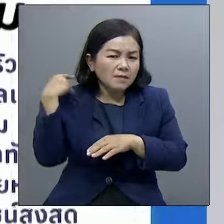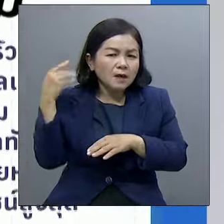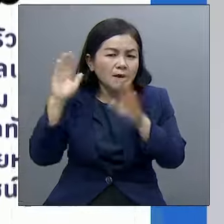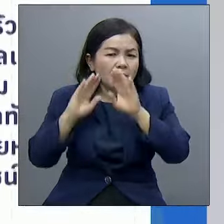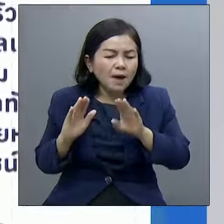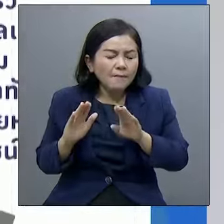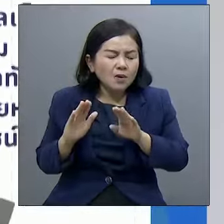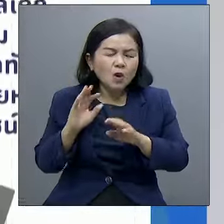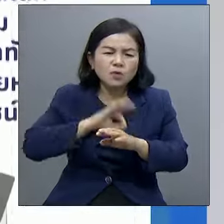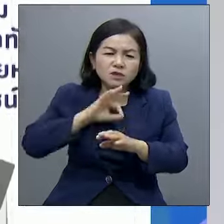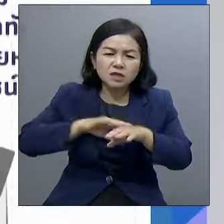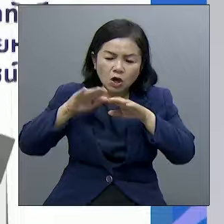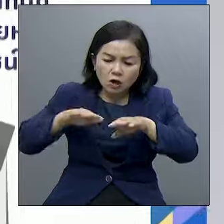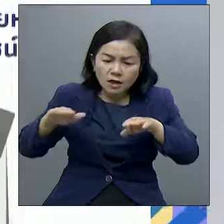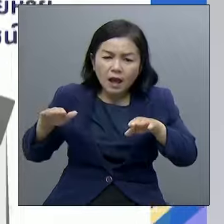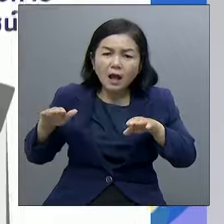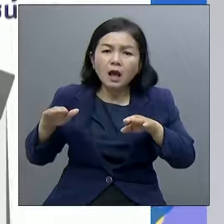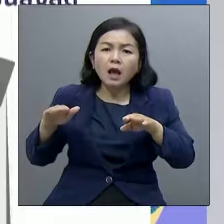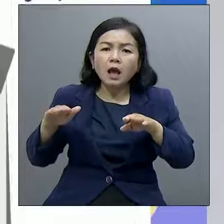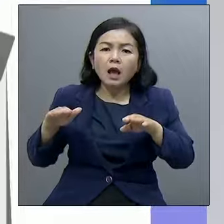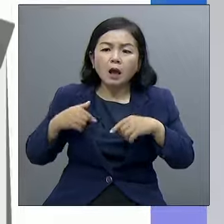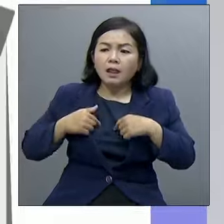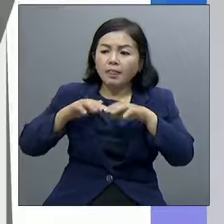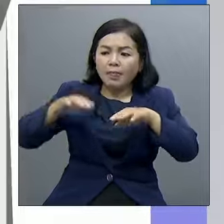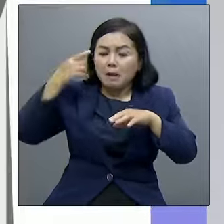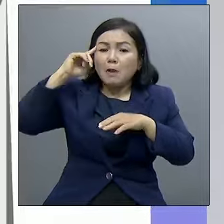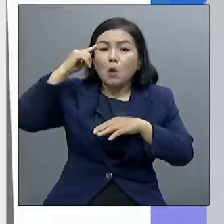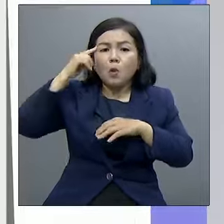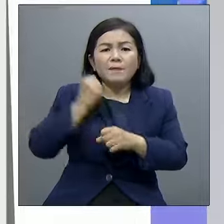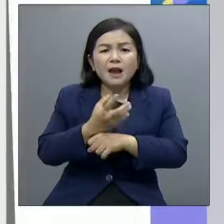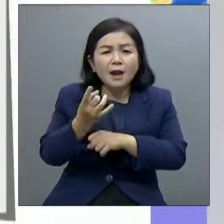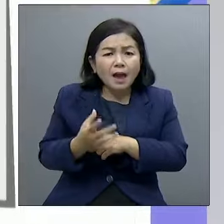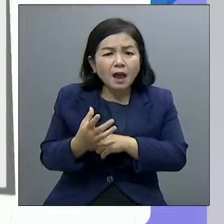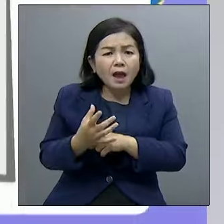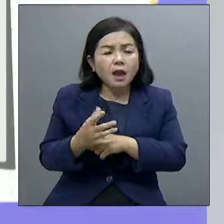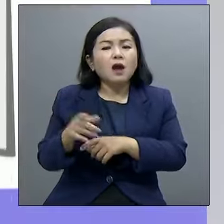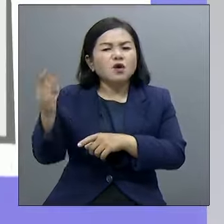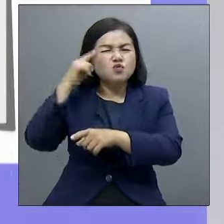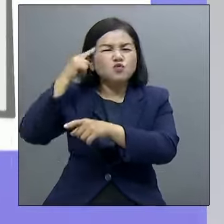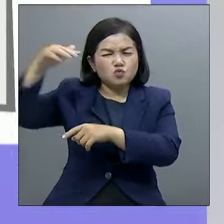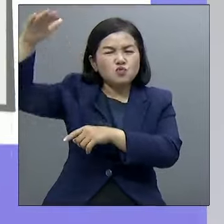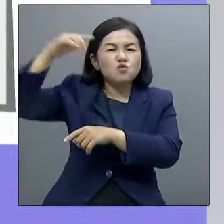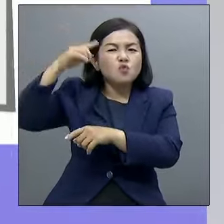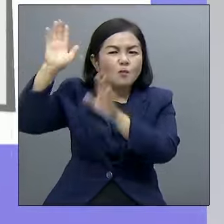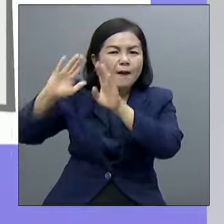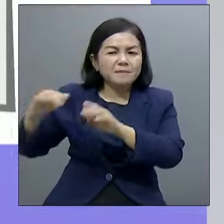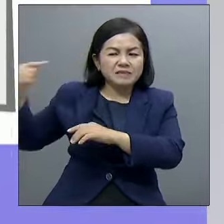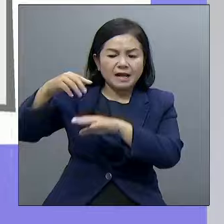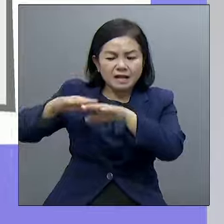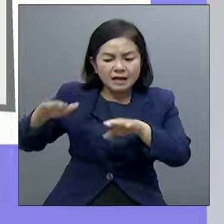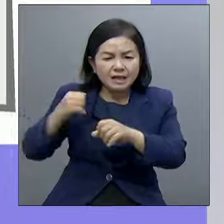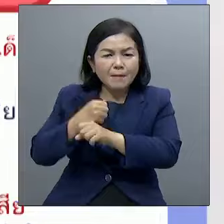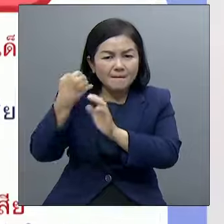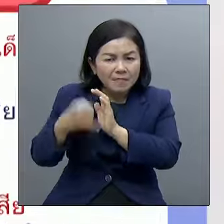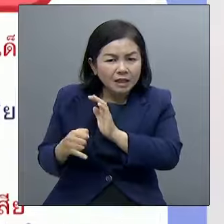agentเพราะเด็กหรือคนที่ไปทำเนี่ยไม่ได้รู ้ไม่รู้เรื่องคุณน่ะรู้ คุณน่ะรู้ว่าการกระทำอย่างนี้เนี่ยมันอาจจะผิด